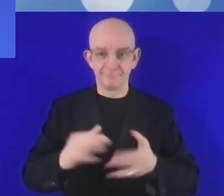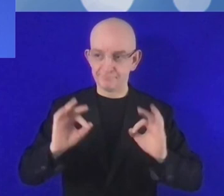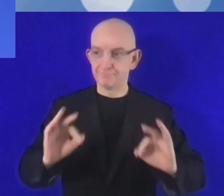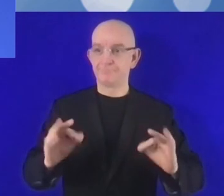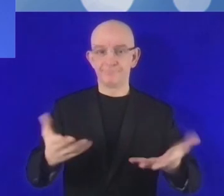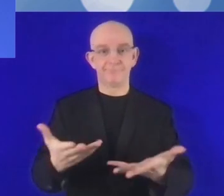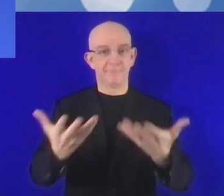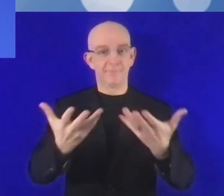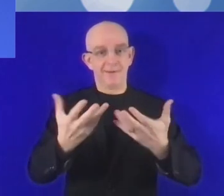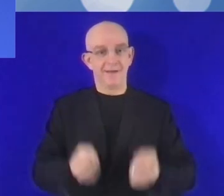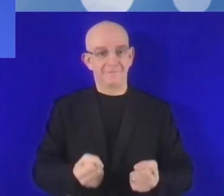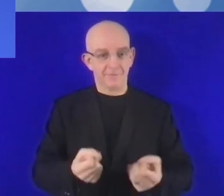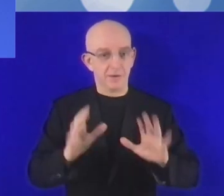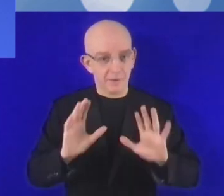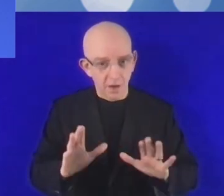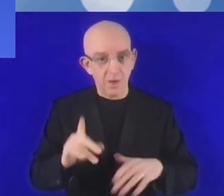300